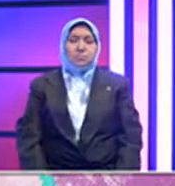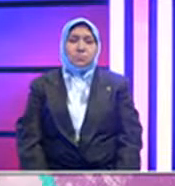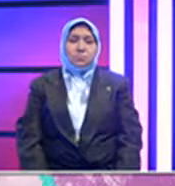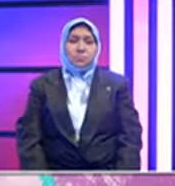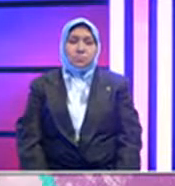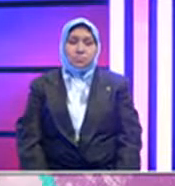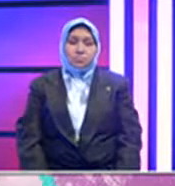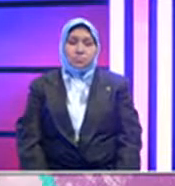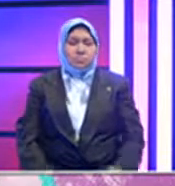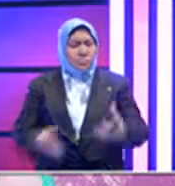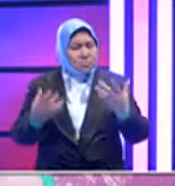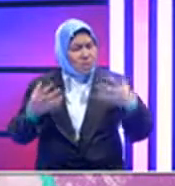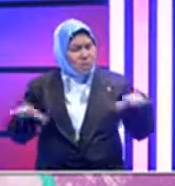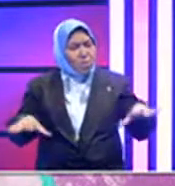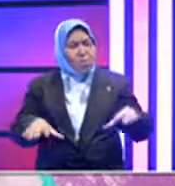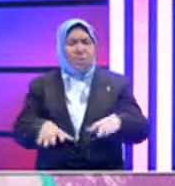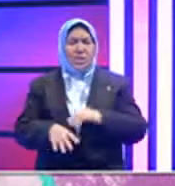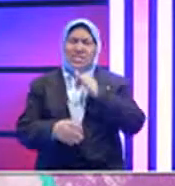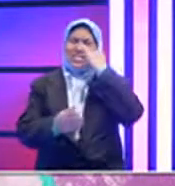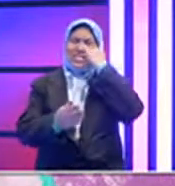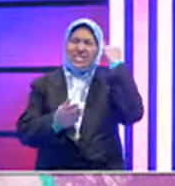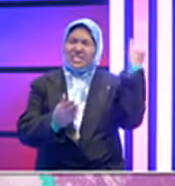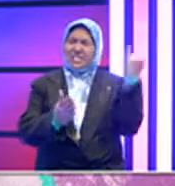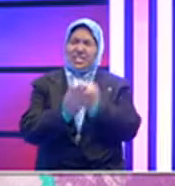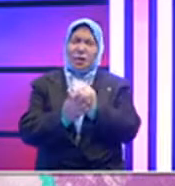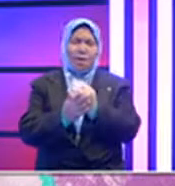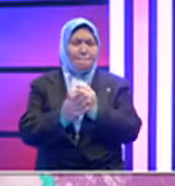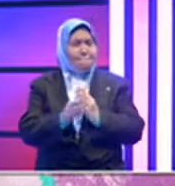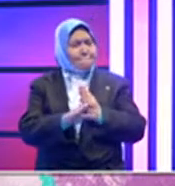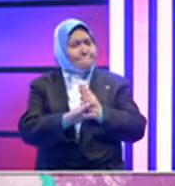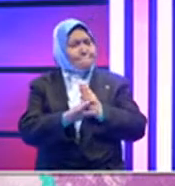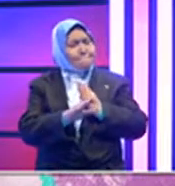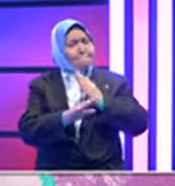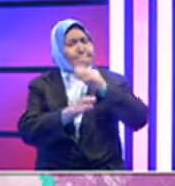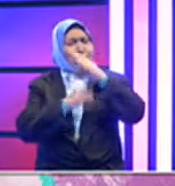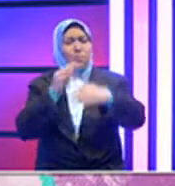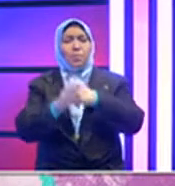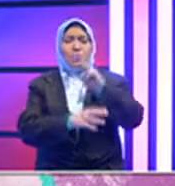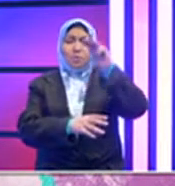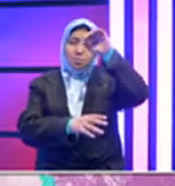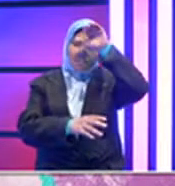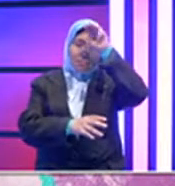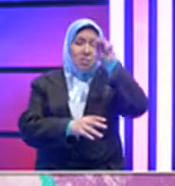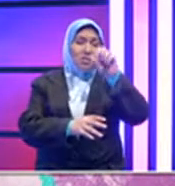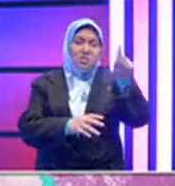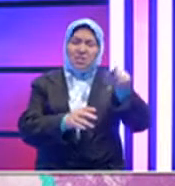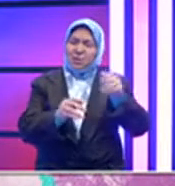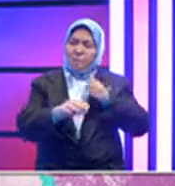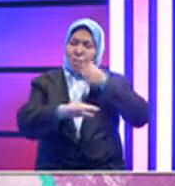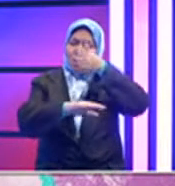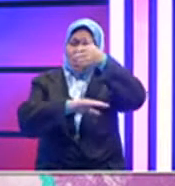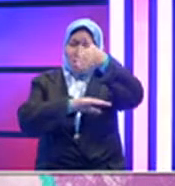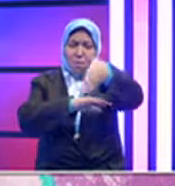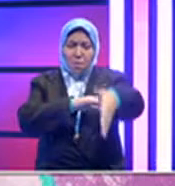Hai wajana alhabsyi air ia stop